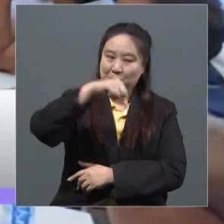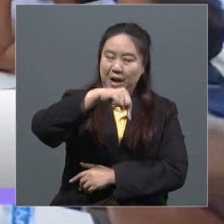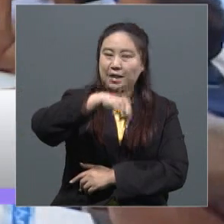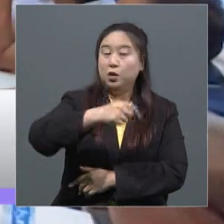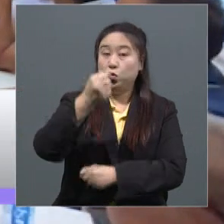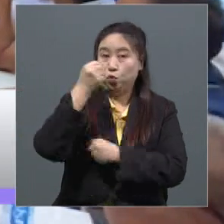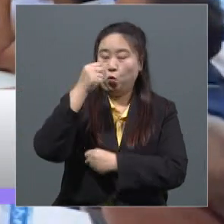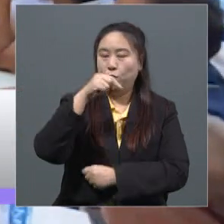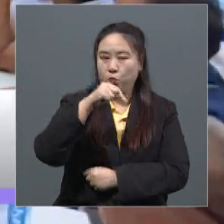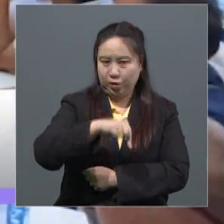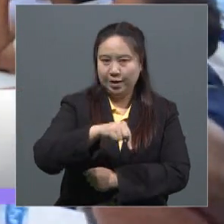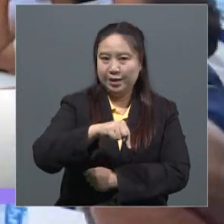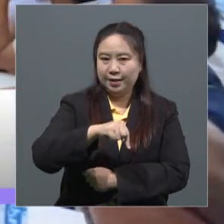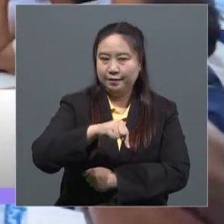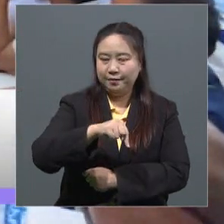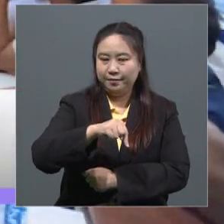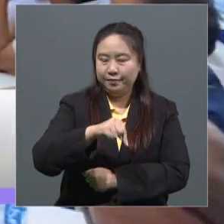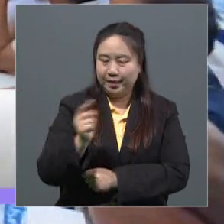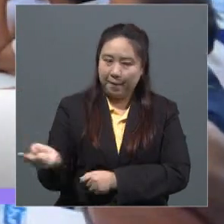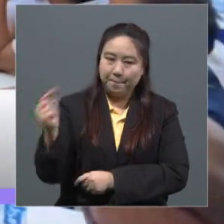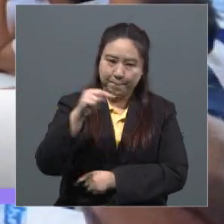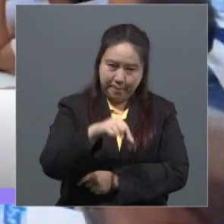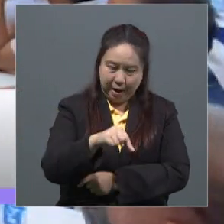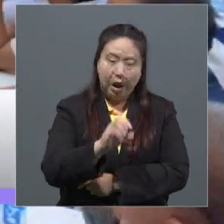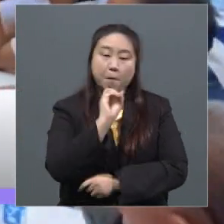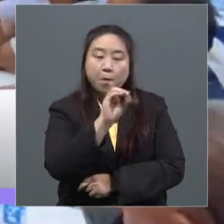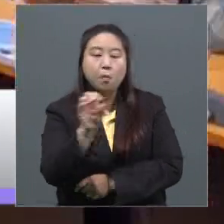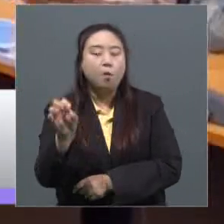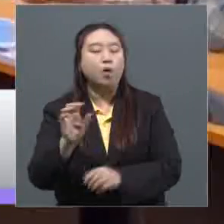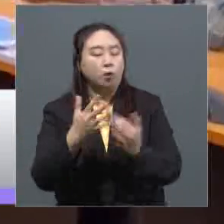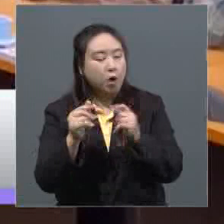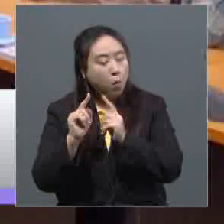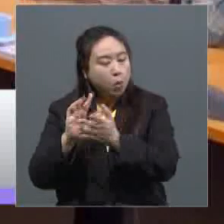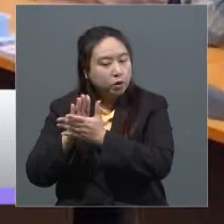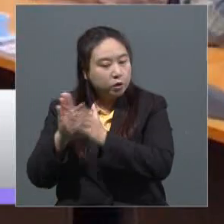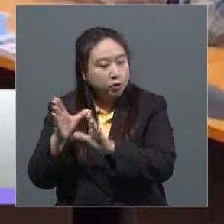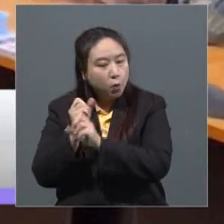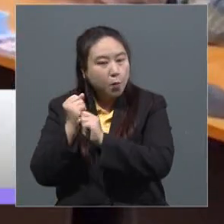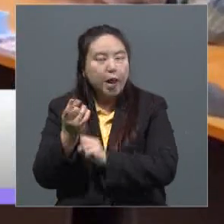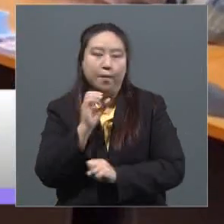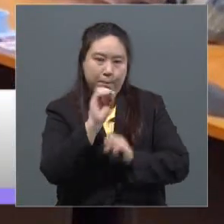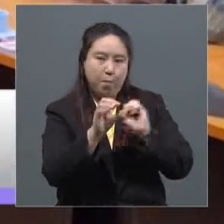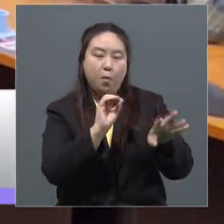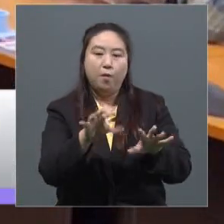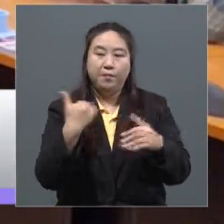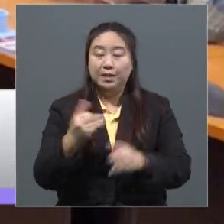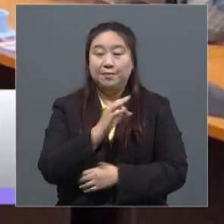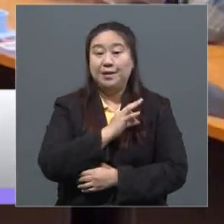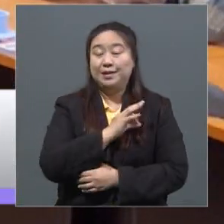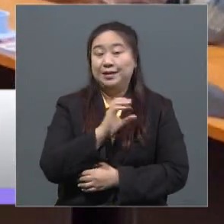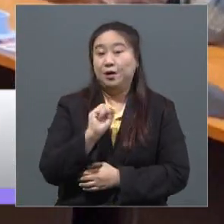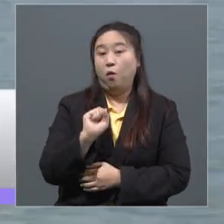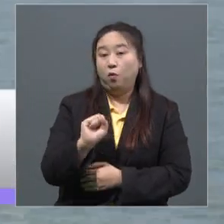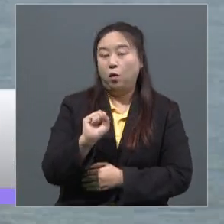ริเวณท่าแพขนานยนต์ฝั่งอำเภอสิงหนครเพื่อมาแจ้งข่าวโดยมีสมาชิกสภาเกษตรกรอบจ.สงขลาและ